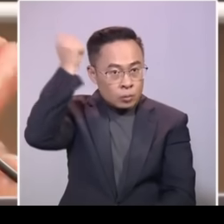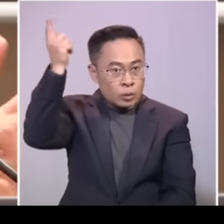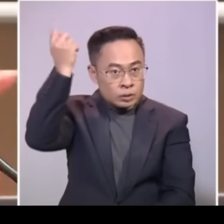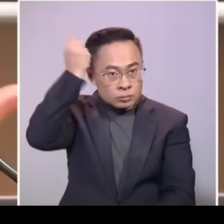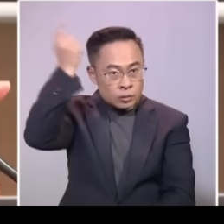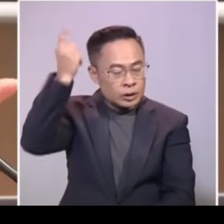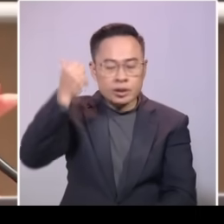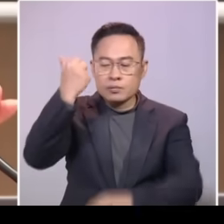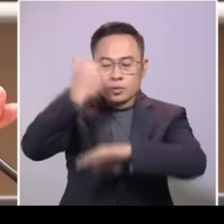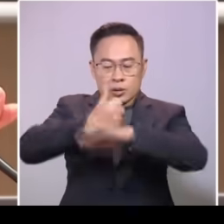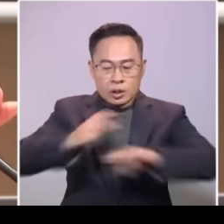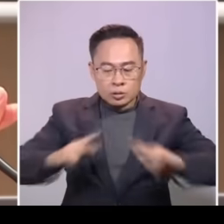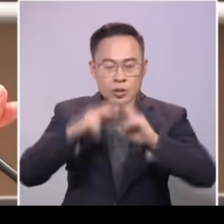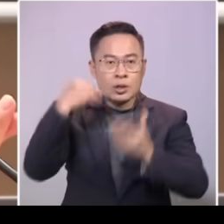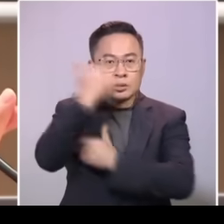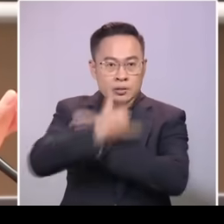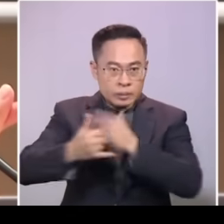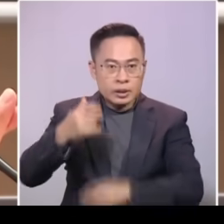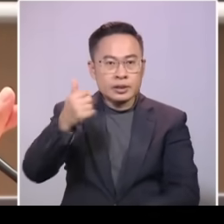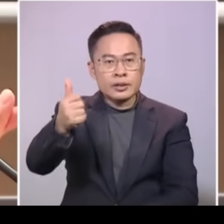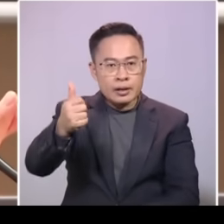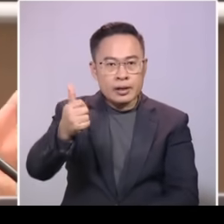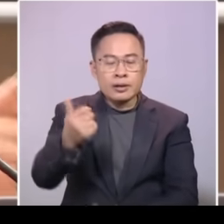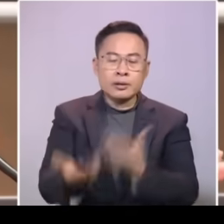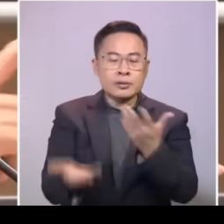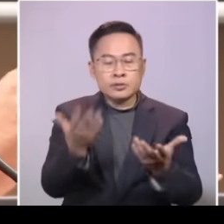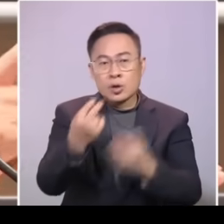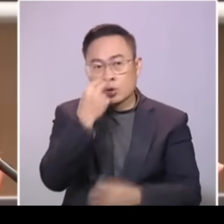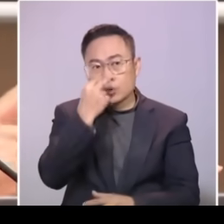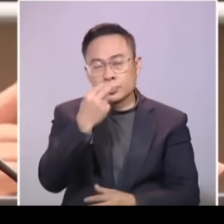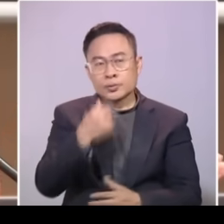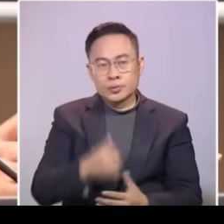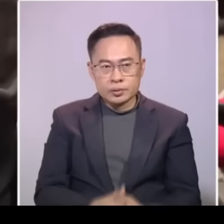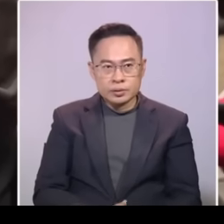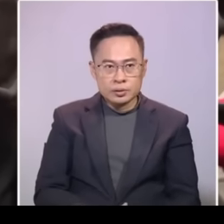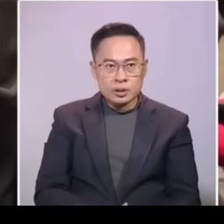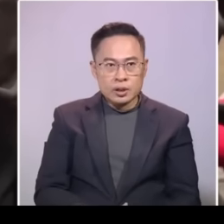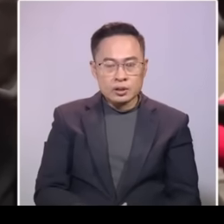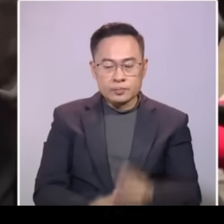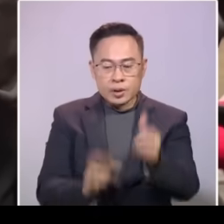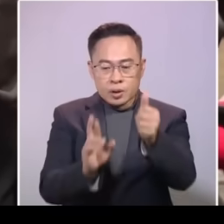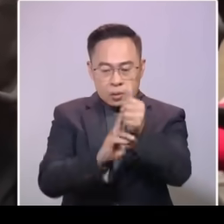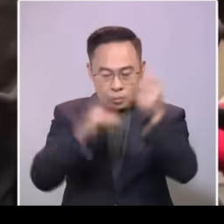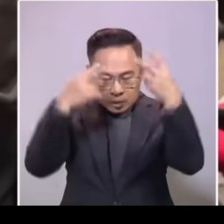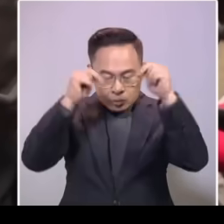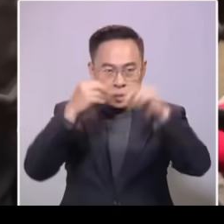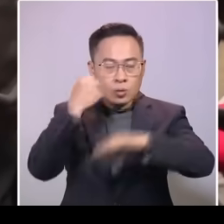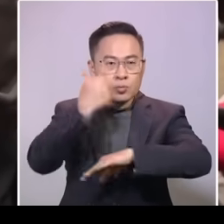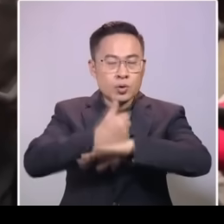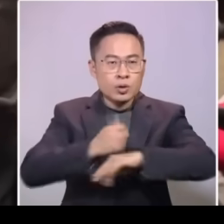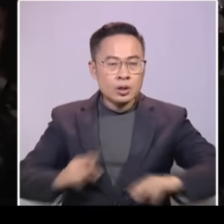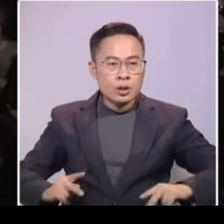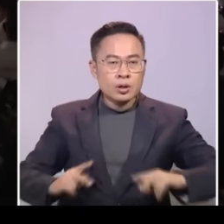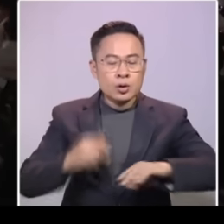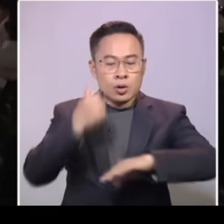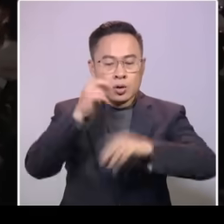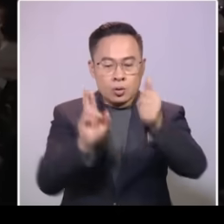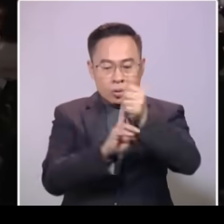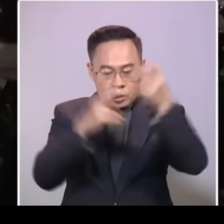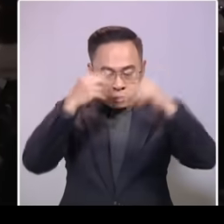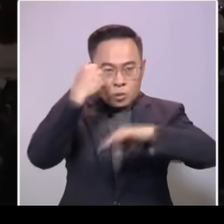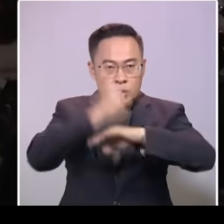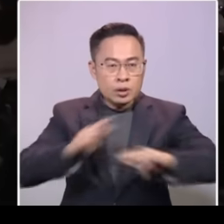ชินวัตรค่ะคุณอุ้งอิ้งหัวหน้าพรรคเพื่อไทยก็อาจจะเป็นไปได้นะคะแล้วก็อาจจะนั่งรองนายกรัฐมนตรีและรัฐมนตรีต่างประเทศควบ